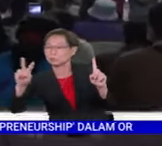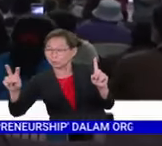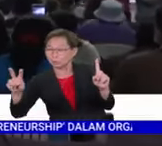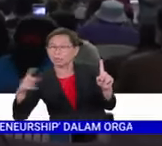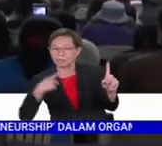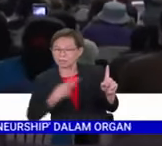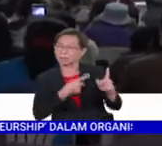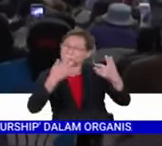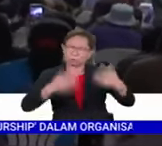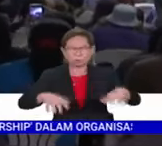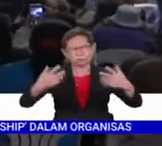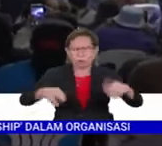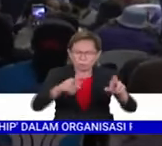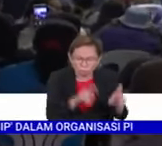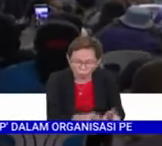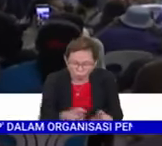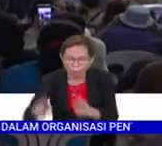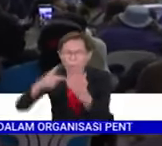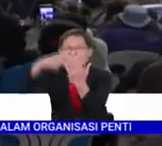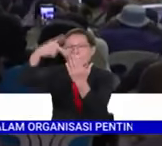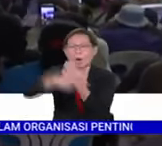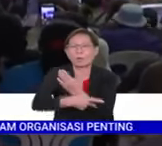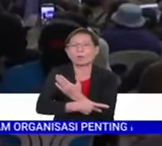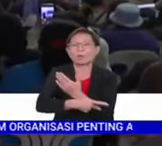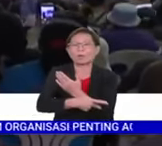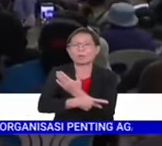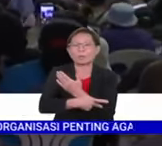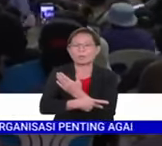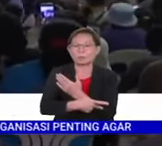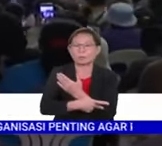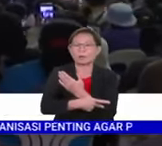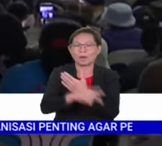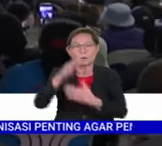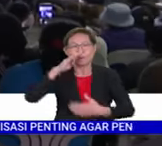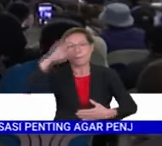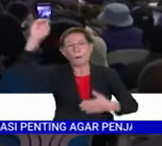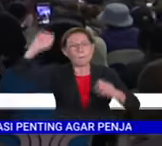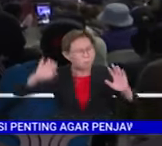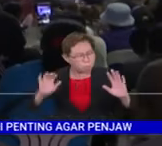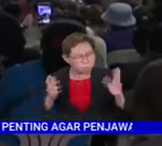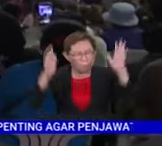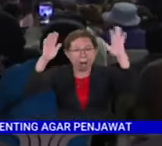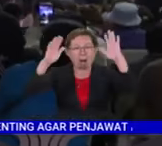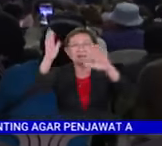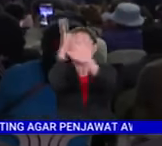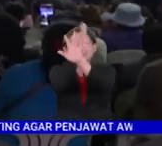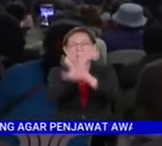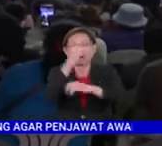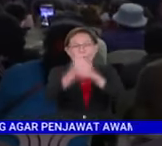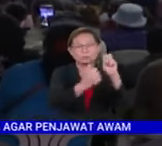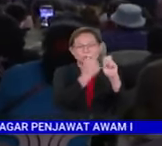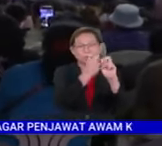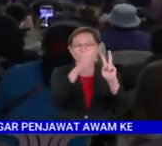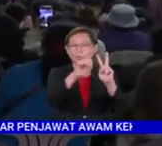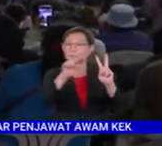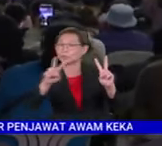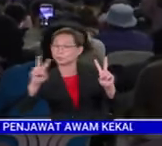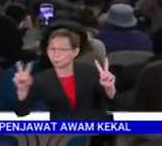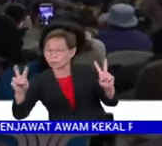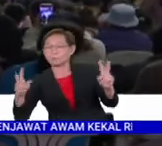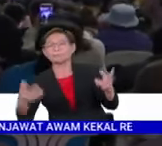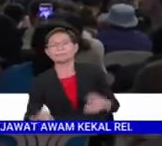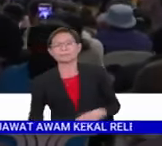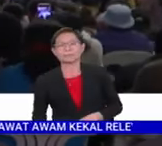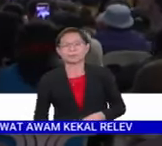telah merancang program sambutan Hari Kebangsaan Peringkat Sarawak tahun 2022.